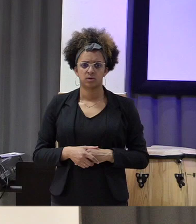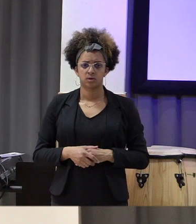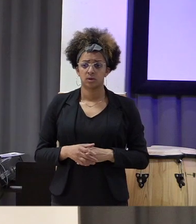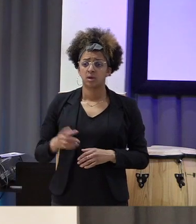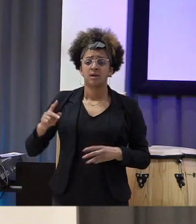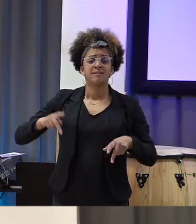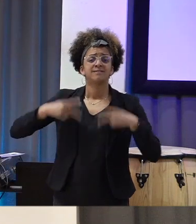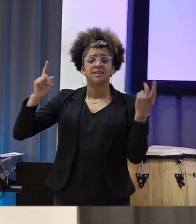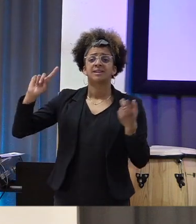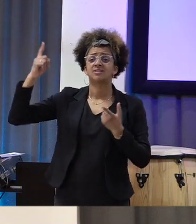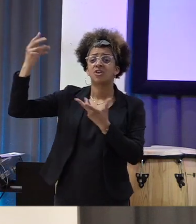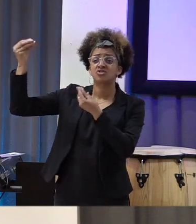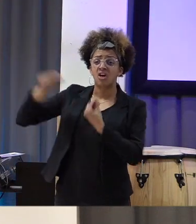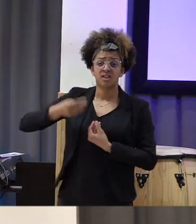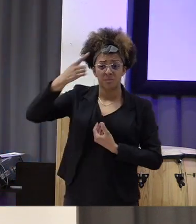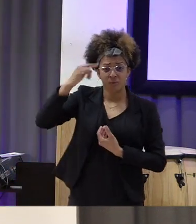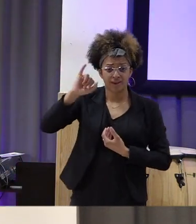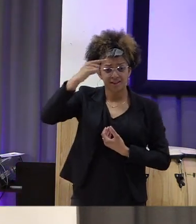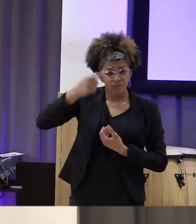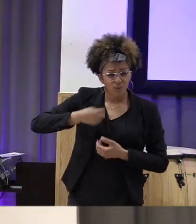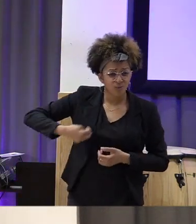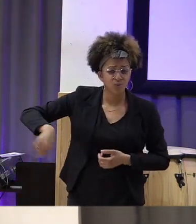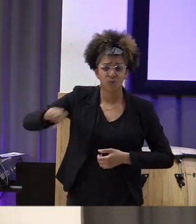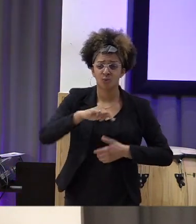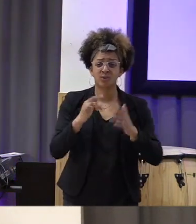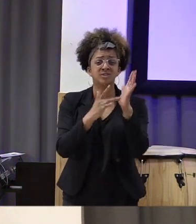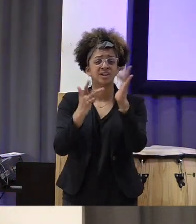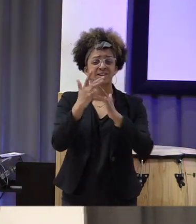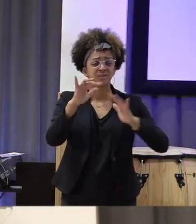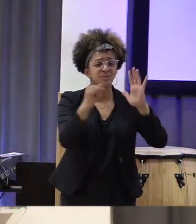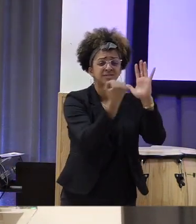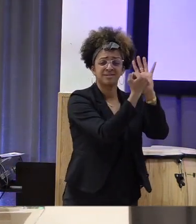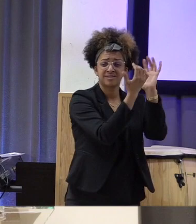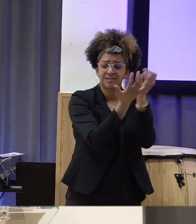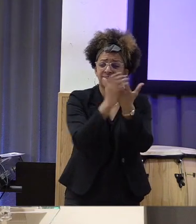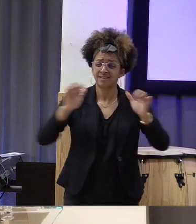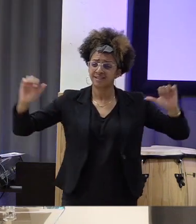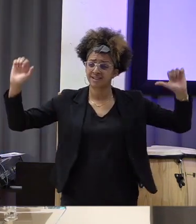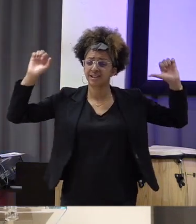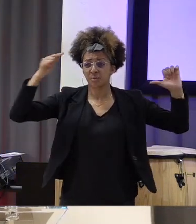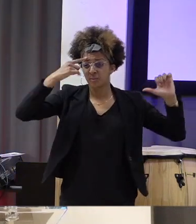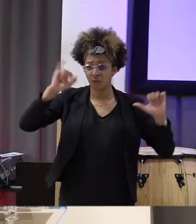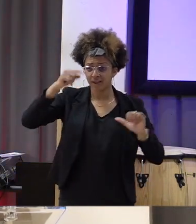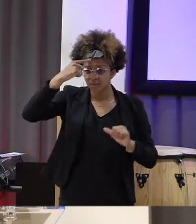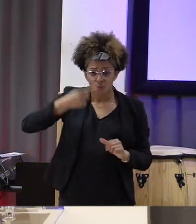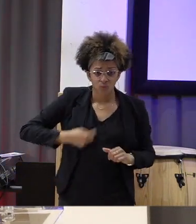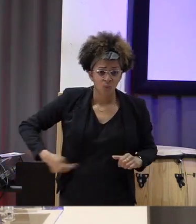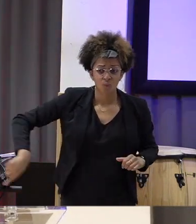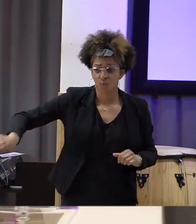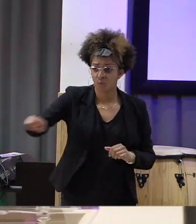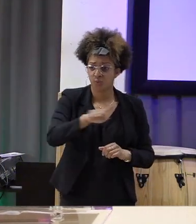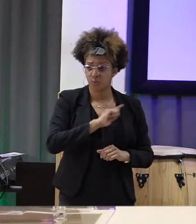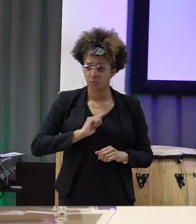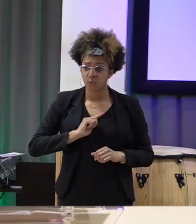donnée. C'est pour nous que Jésus-Christ a donné sa vie à la croix. Et c'est pour nous que